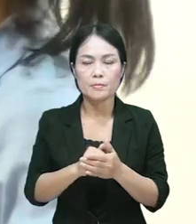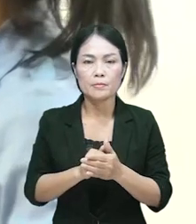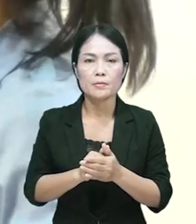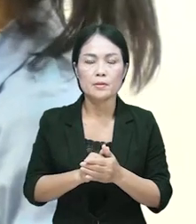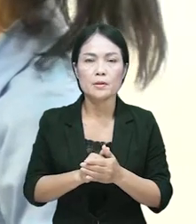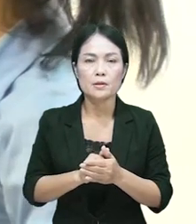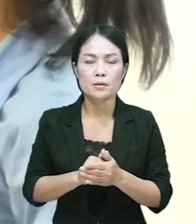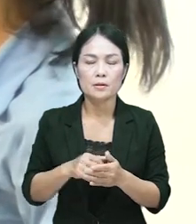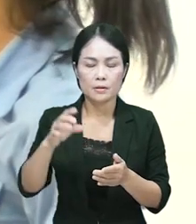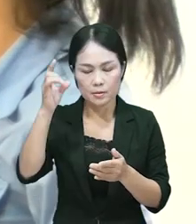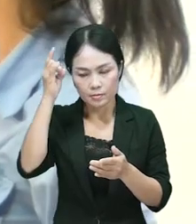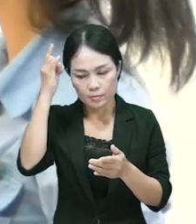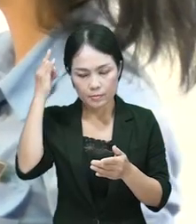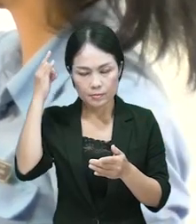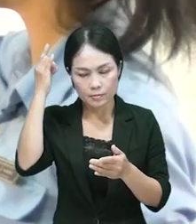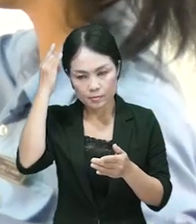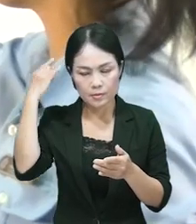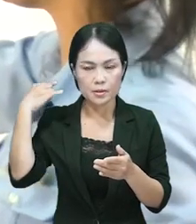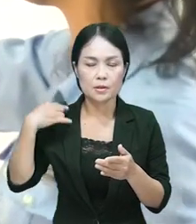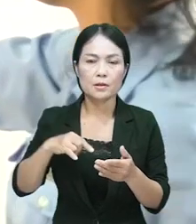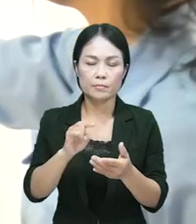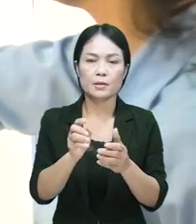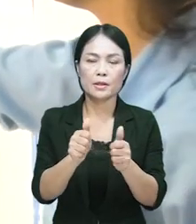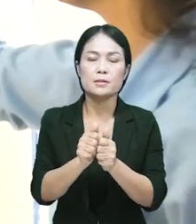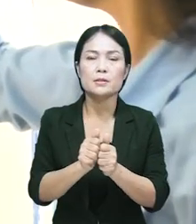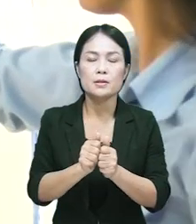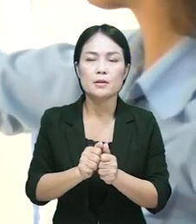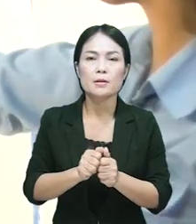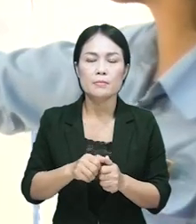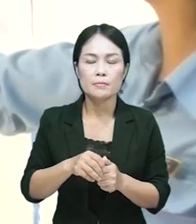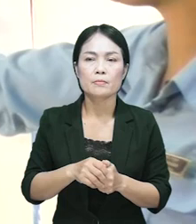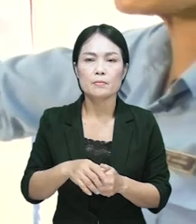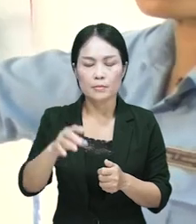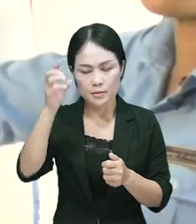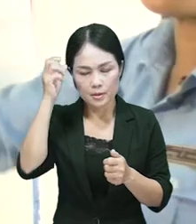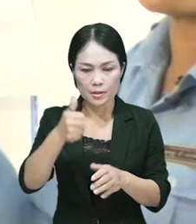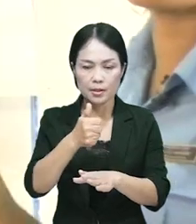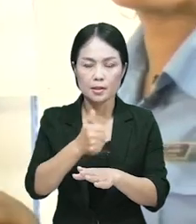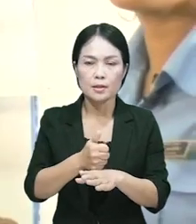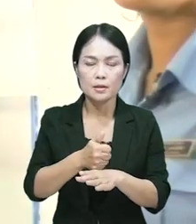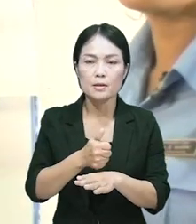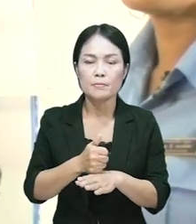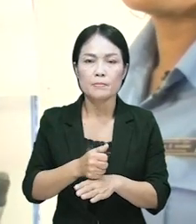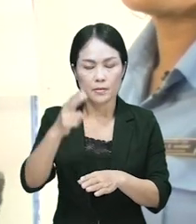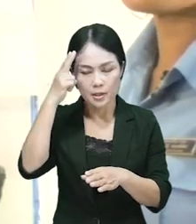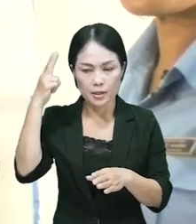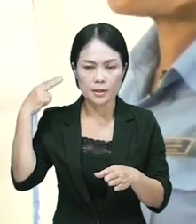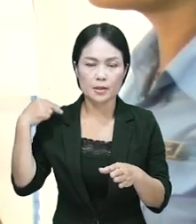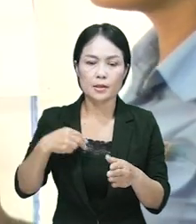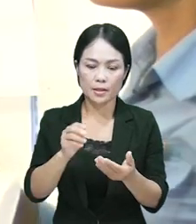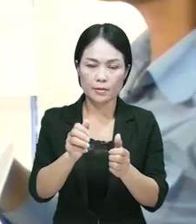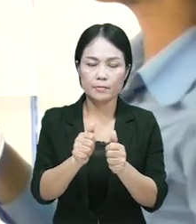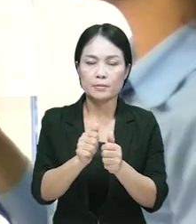ហេសីព្រះជាយាអគ្គមហេសីណាកូន